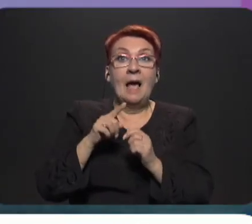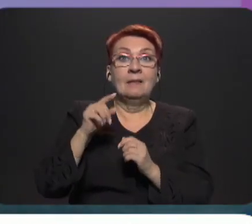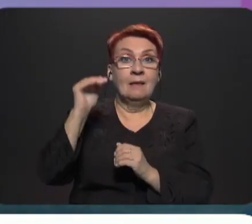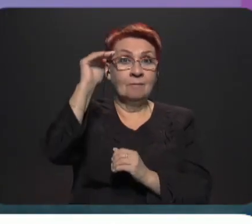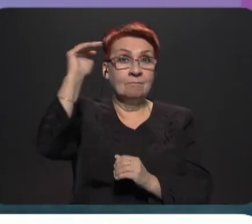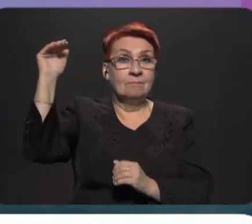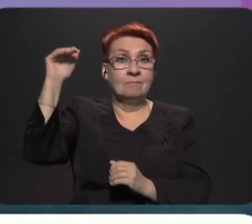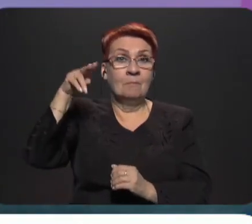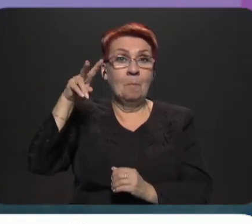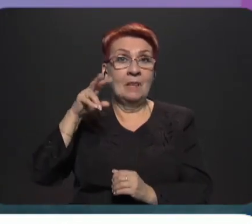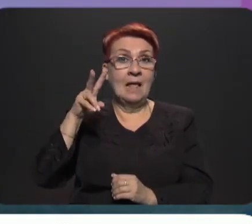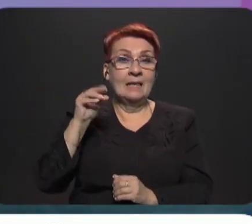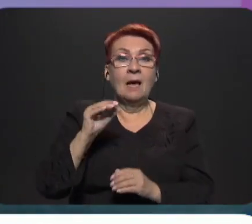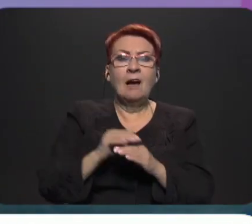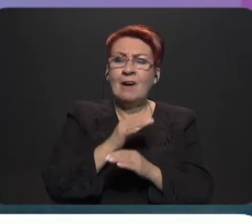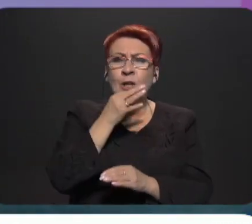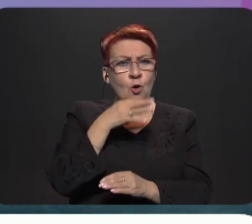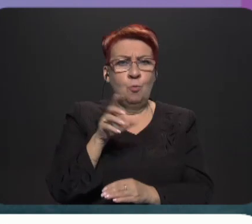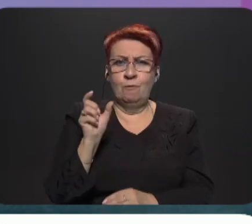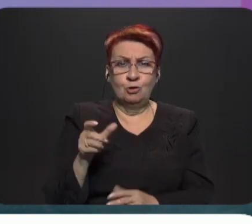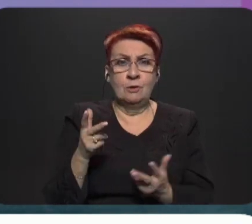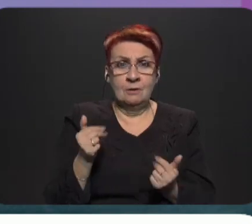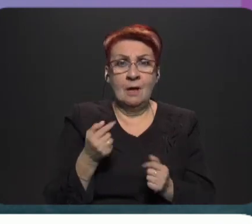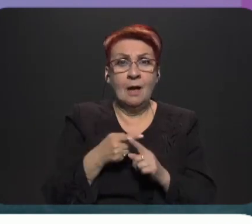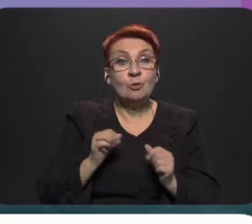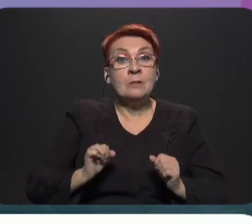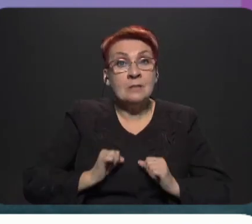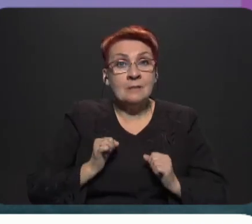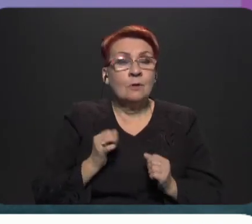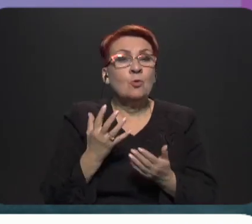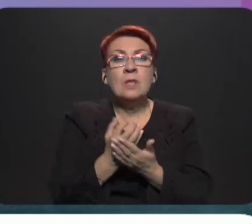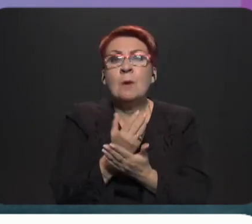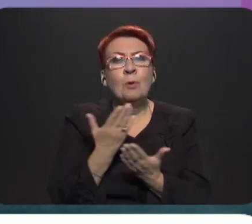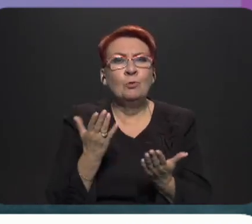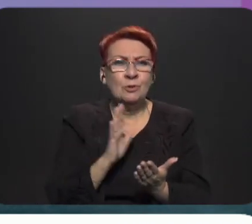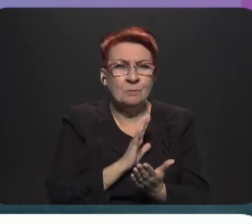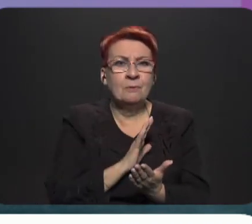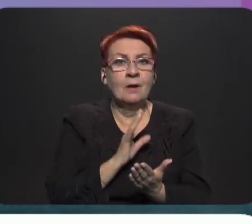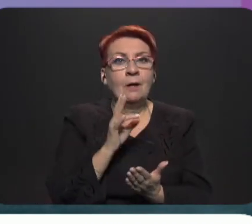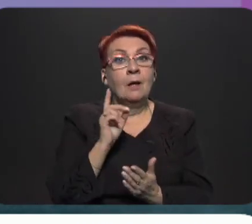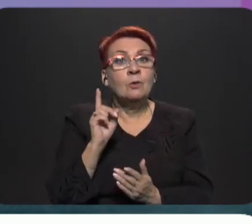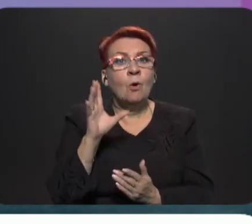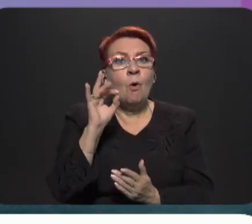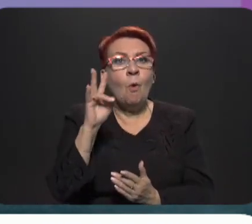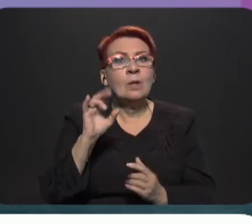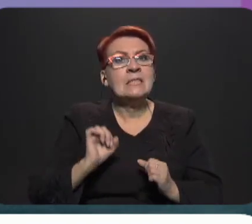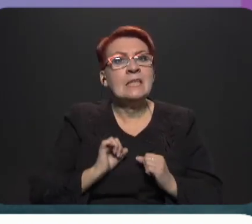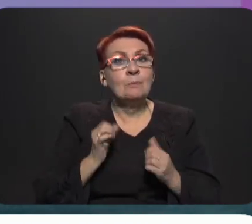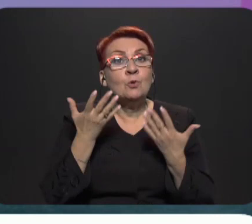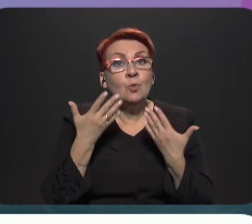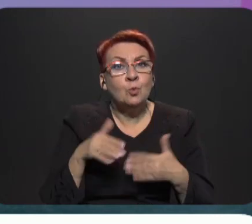Потому что хвалят любого человека, который стремился, но не получилось что-то, но он стремился, и